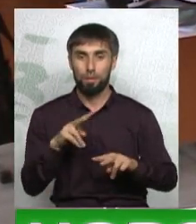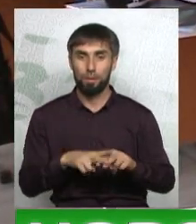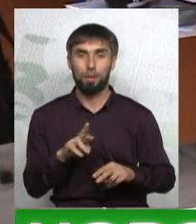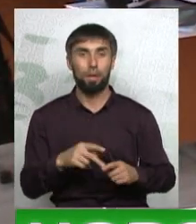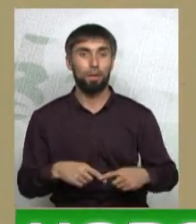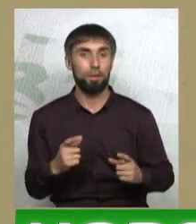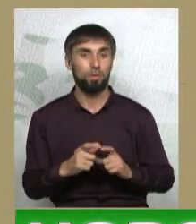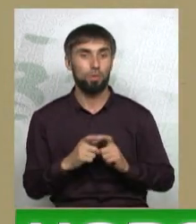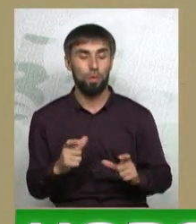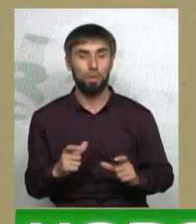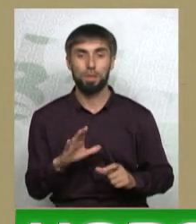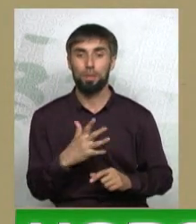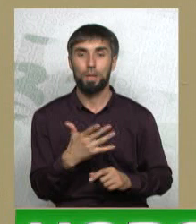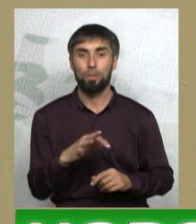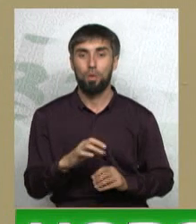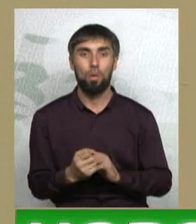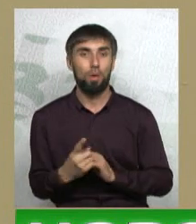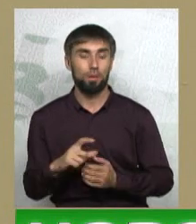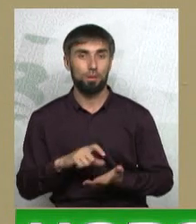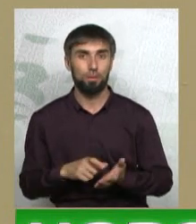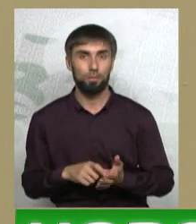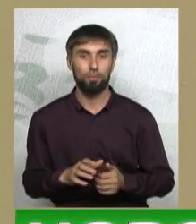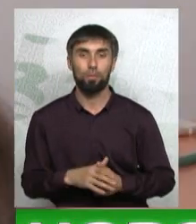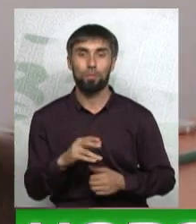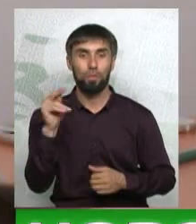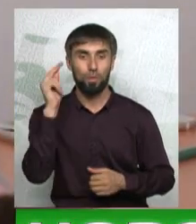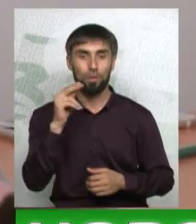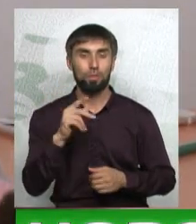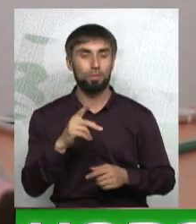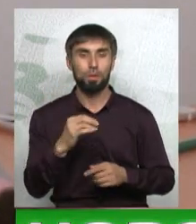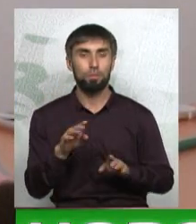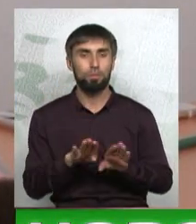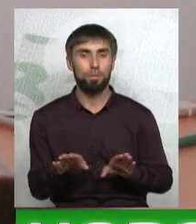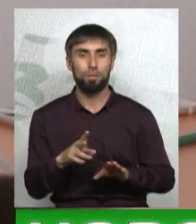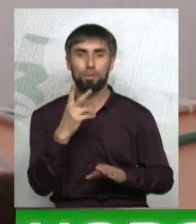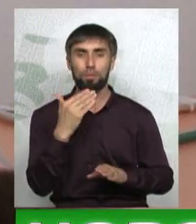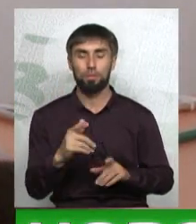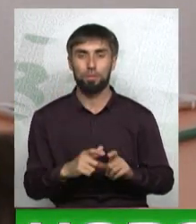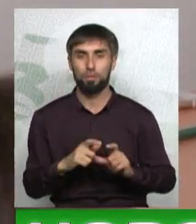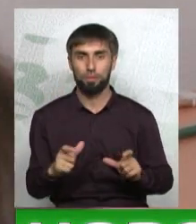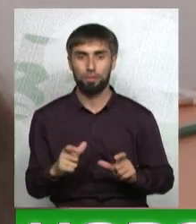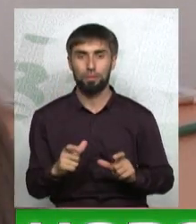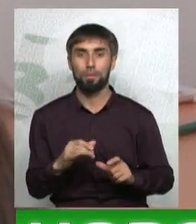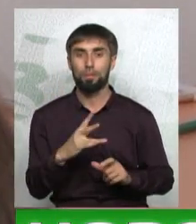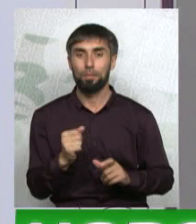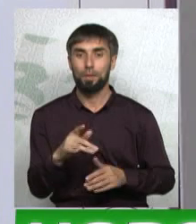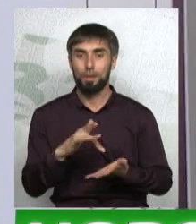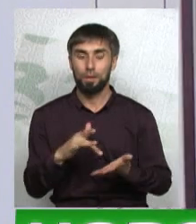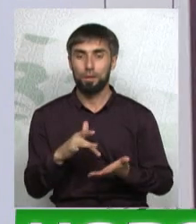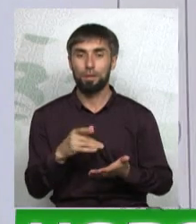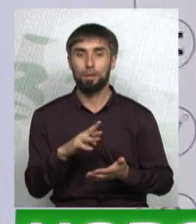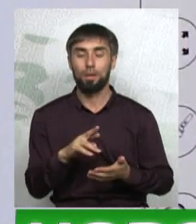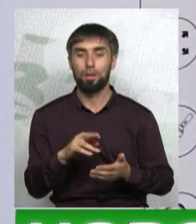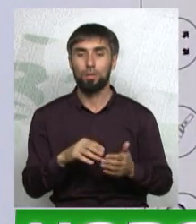для развития школьников с 5 по 11 классы. Уроки совсем не похожие на привычные школьные. Смена в Центре для